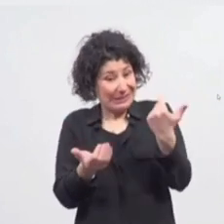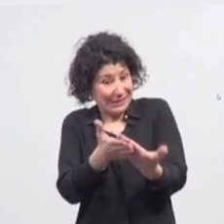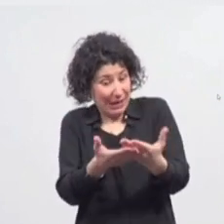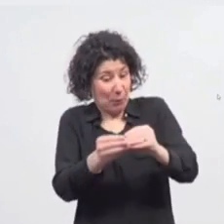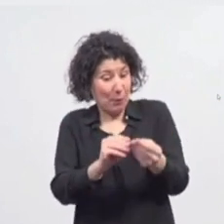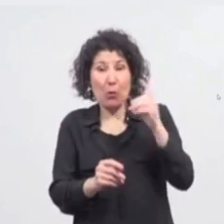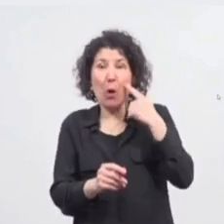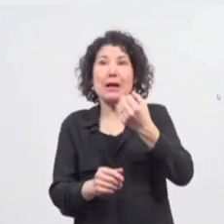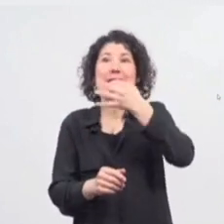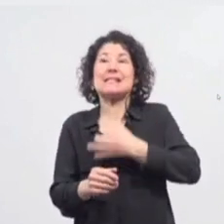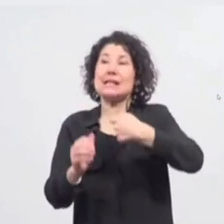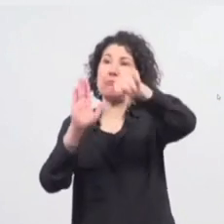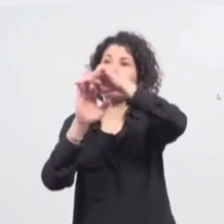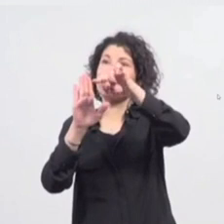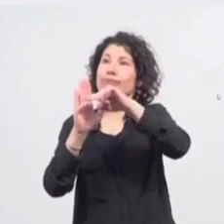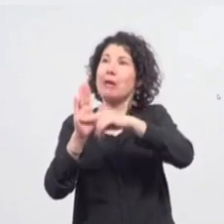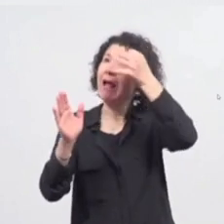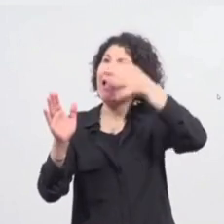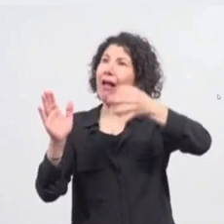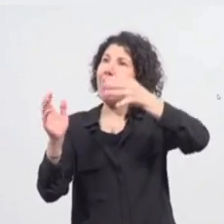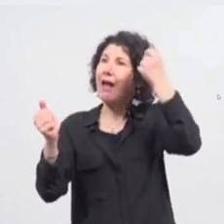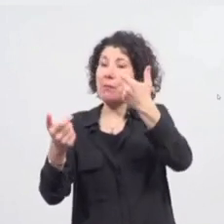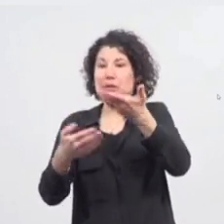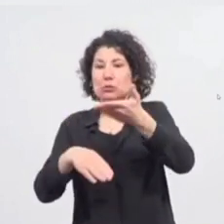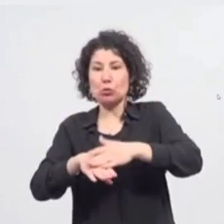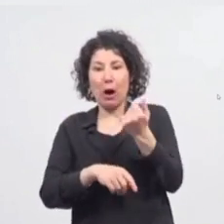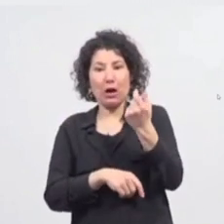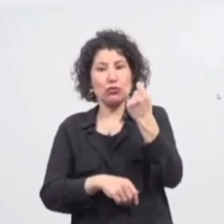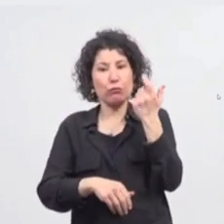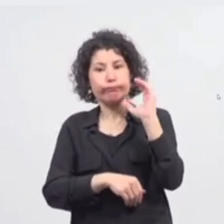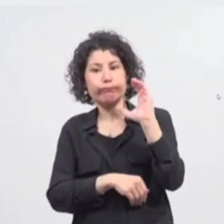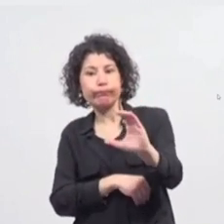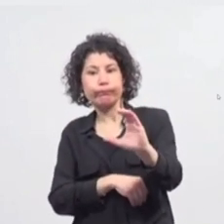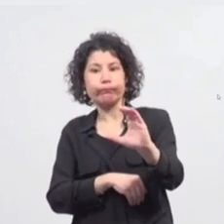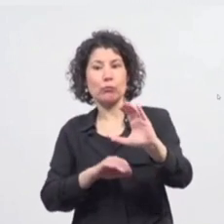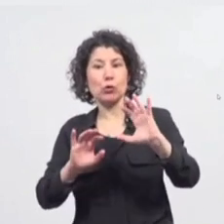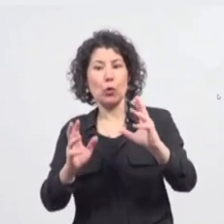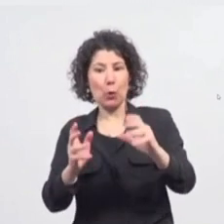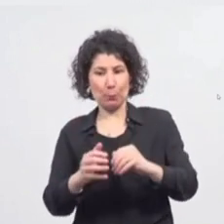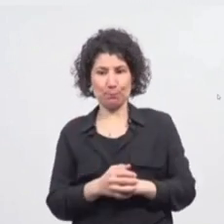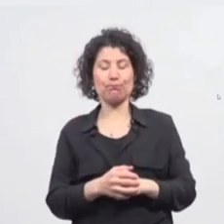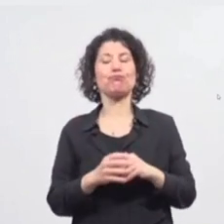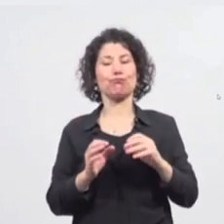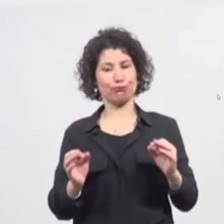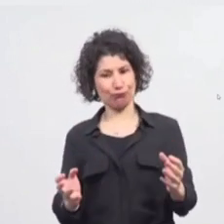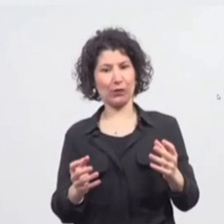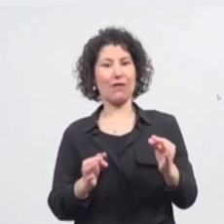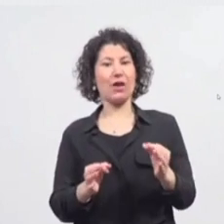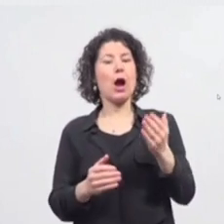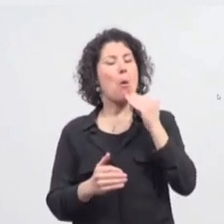envisagez? Il y a eu un renforcement considérable des moyens dans le cadre du plan de relance